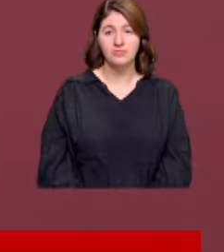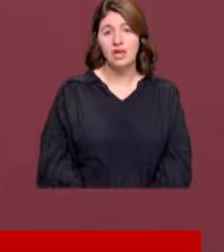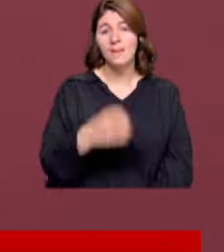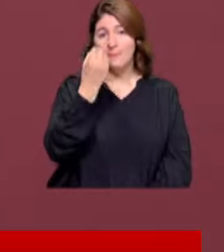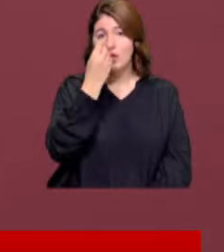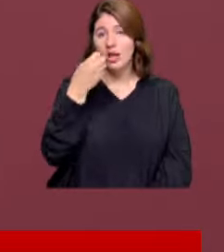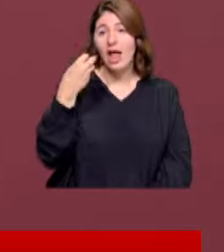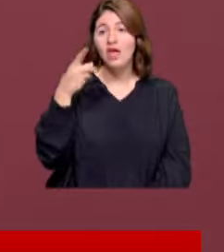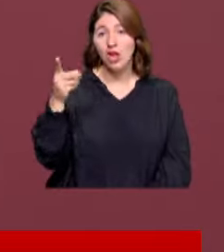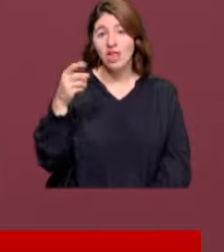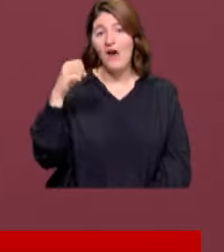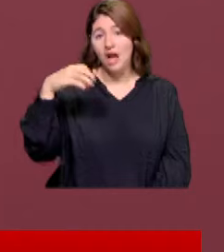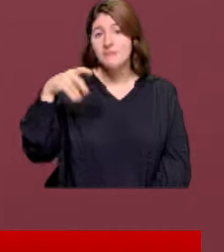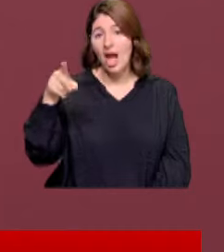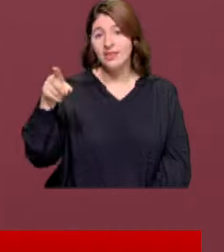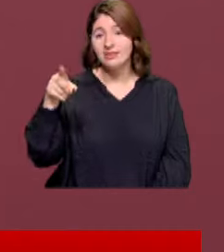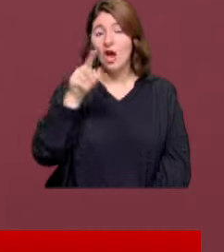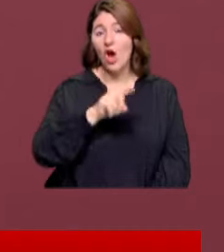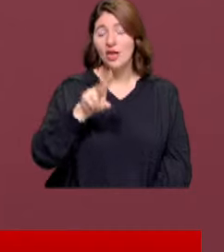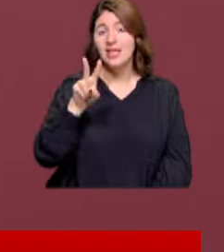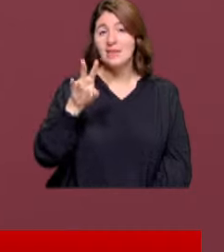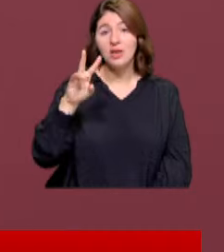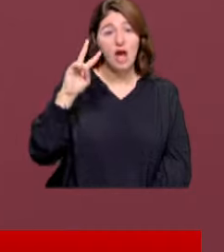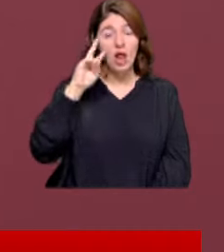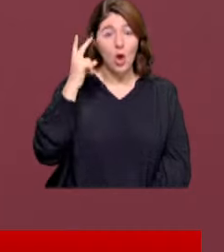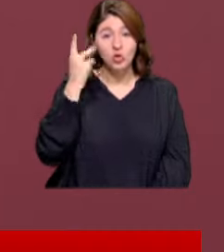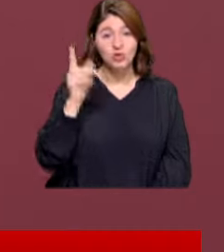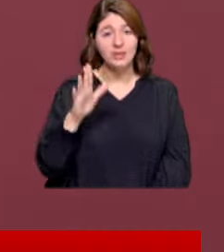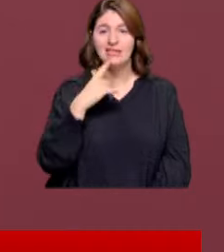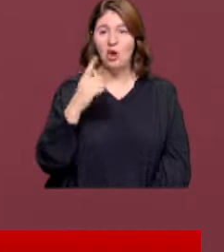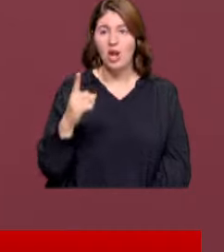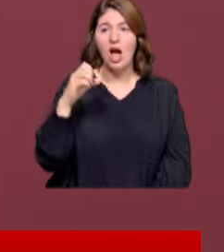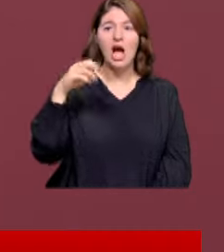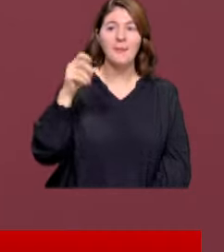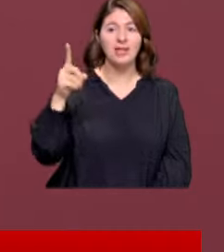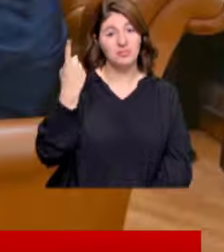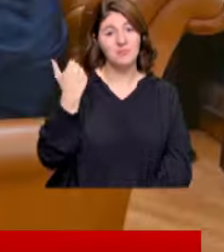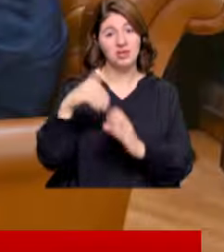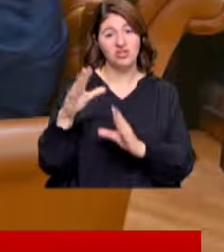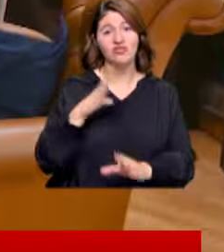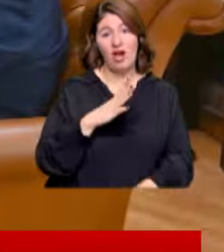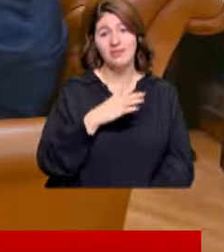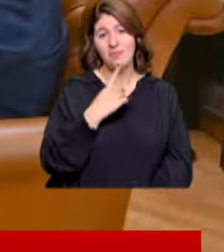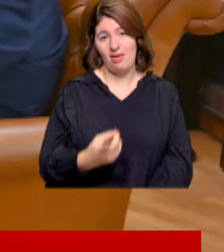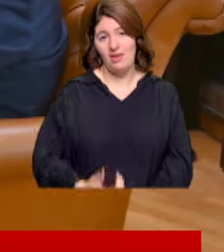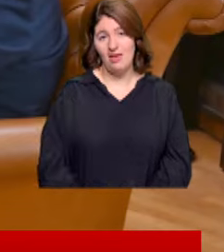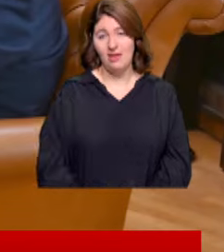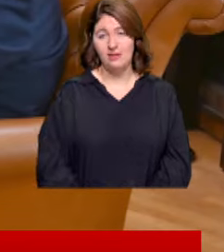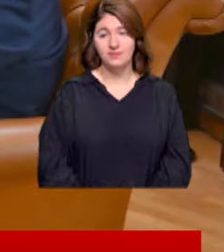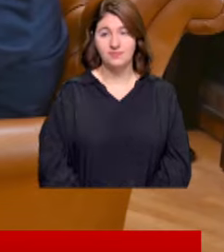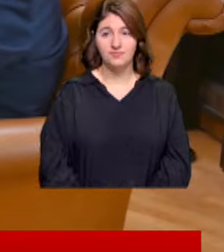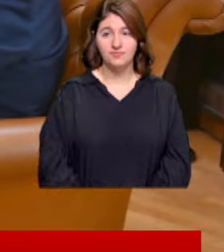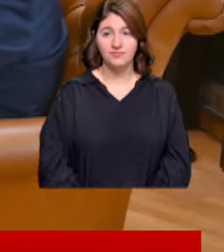Bahçeli Erdoğan'a ve AKP'ye 17-25 Aralık'ı unutmadığını söyleyerek AKP'ye bir mesaj veriyor.